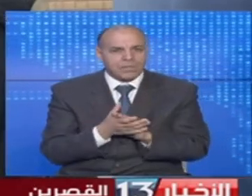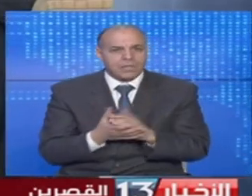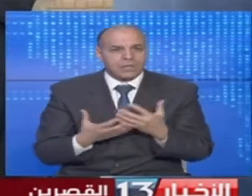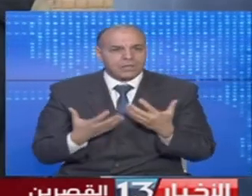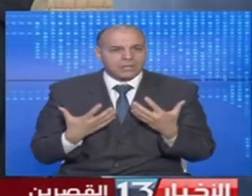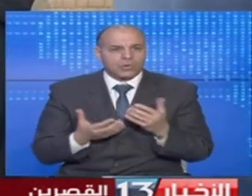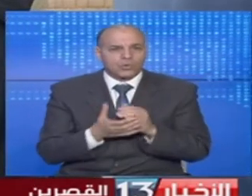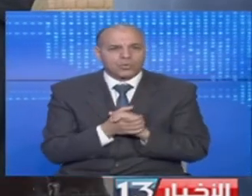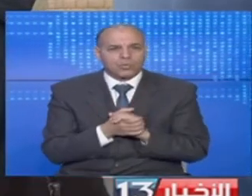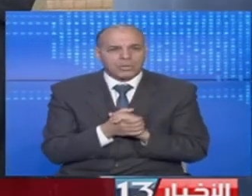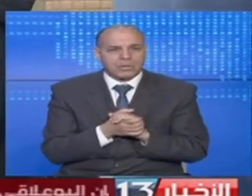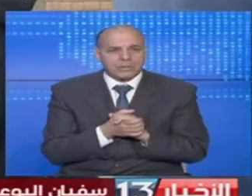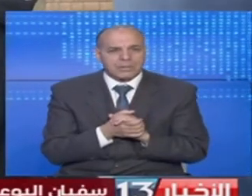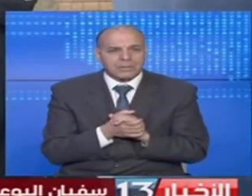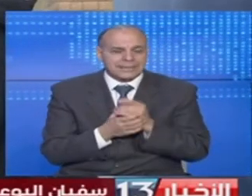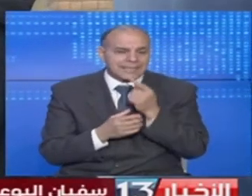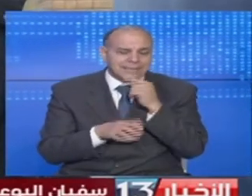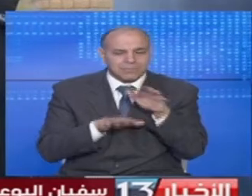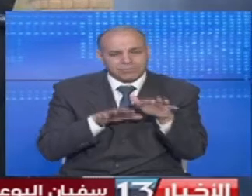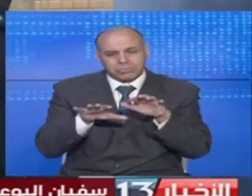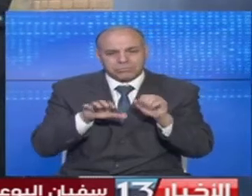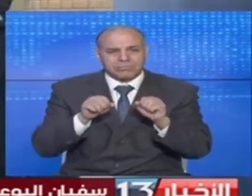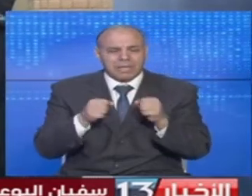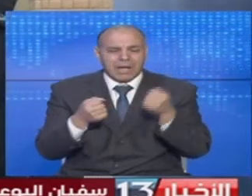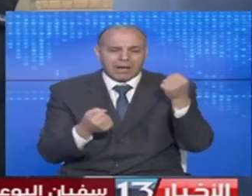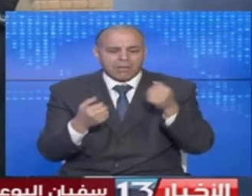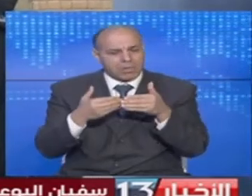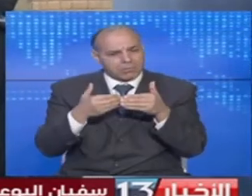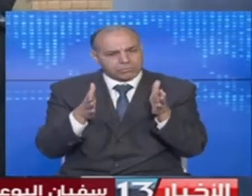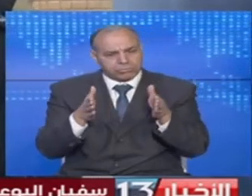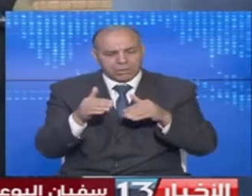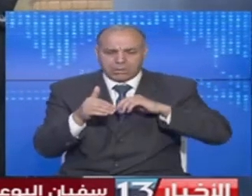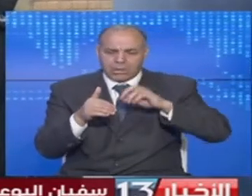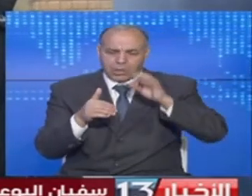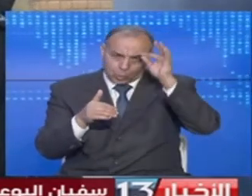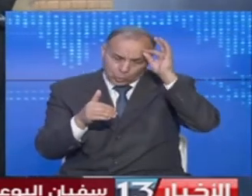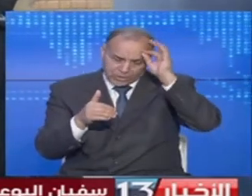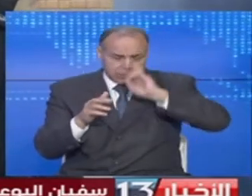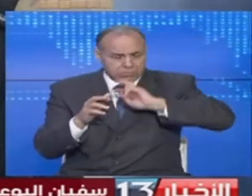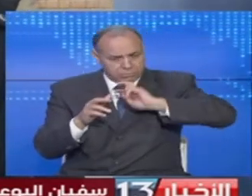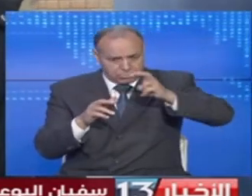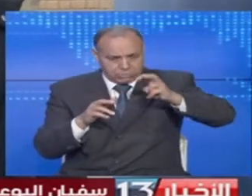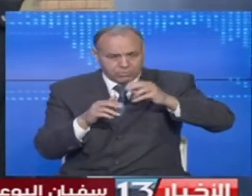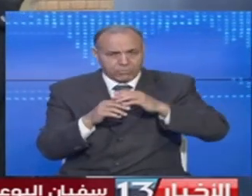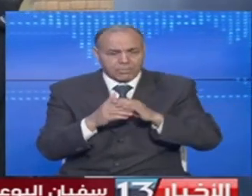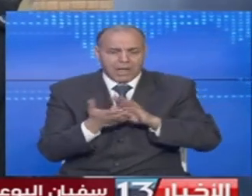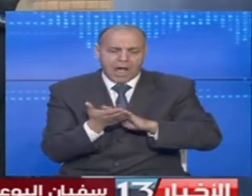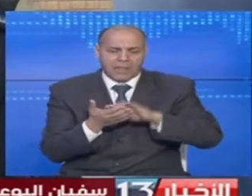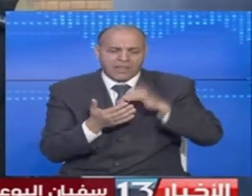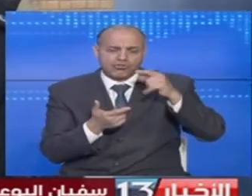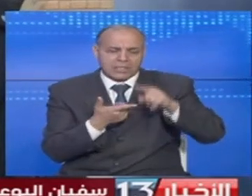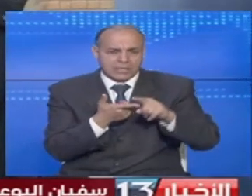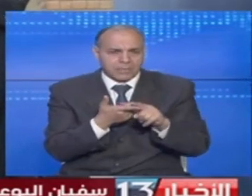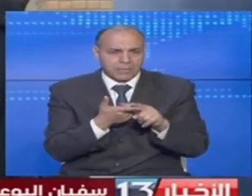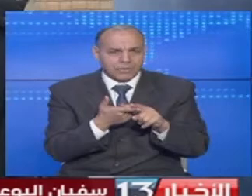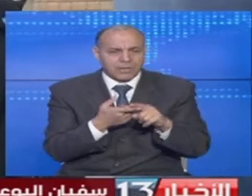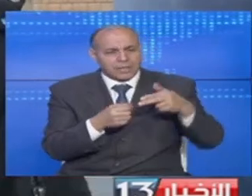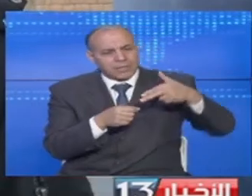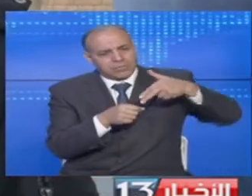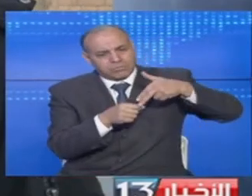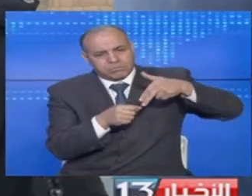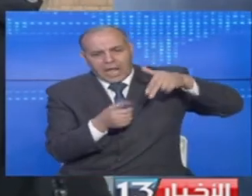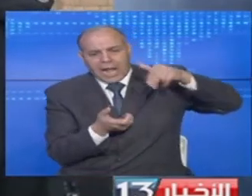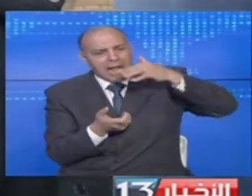يعني في إطار عملية تسهيل إجراءات مرور الشاحنات يعني التونسية نحو التراب الجزائري للتزويد